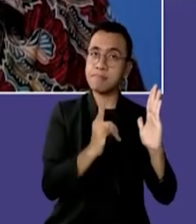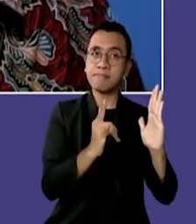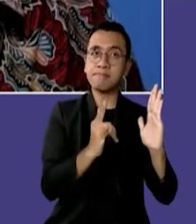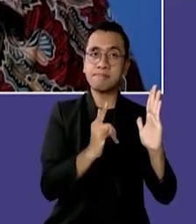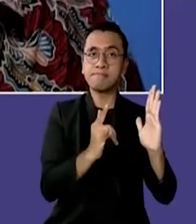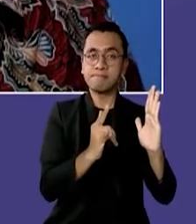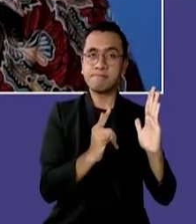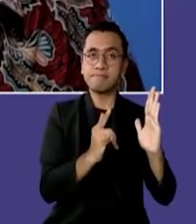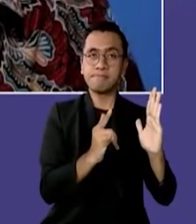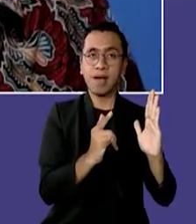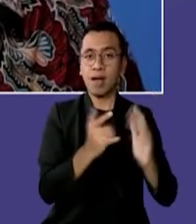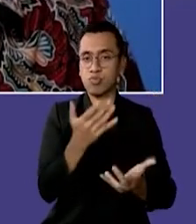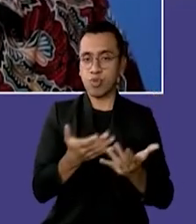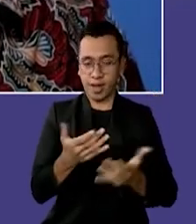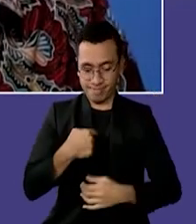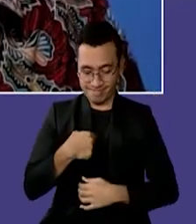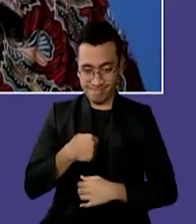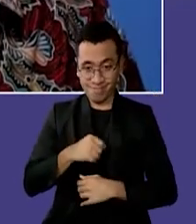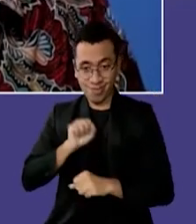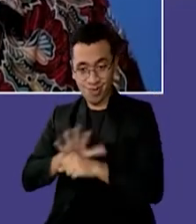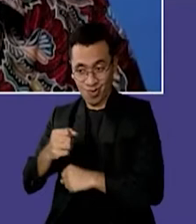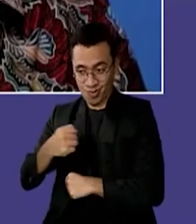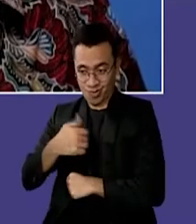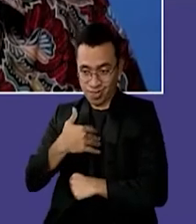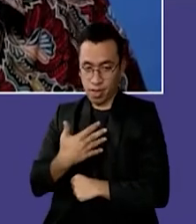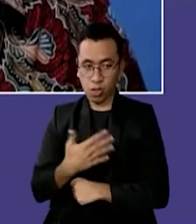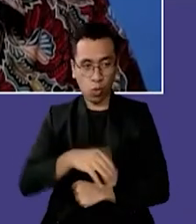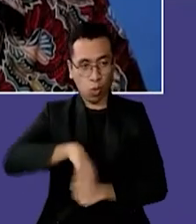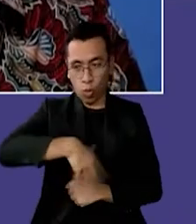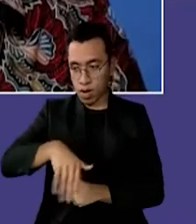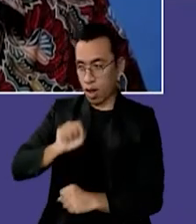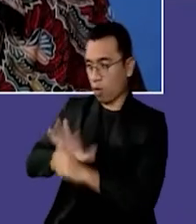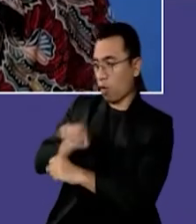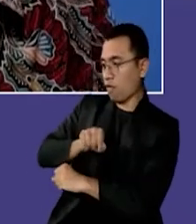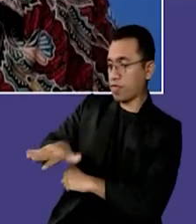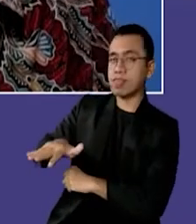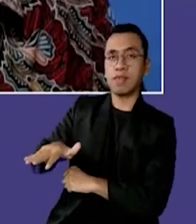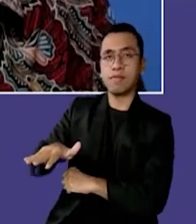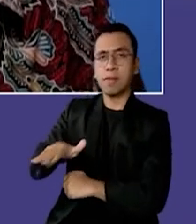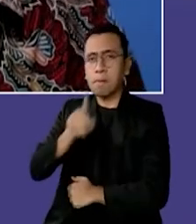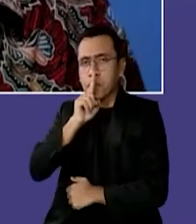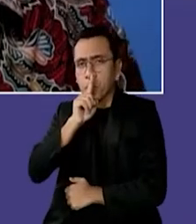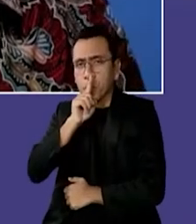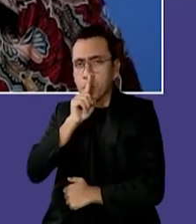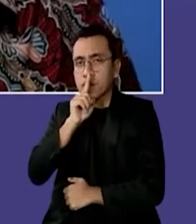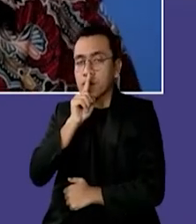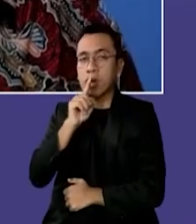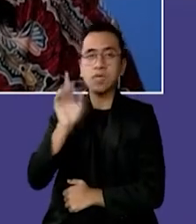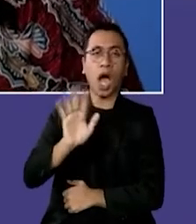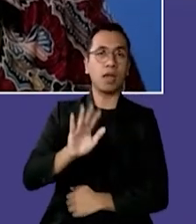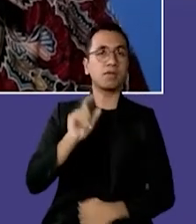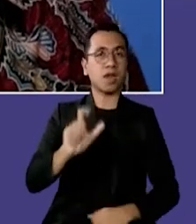menutup diri nih jika ada keluarga atau dirinya mengalami tapi pingin di tengah kondisi dan demikratis yang seperti fathuro sampaikan